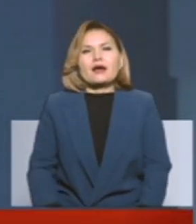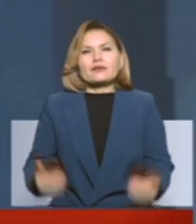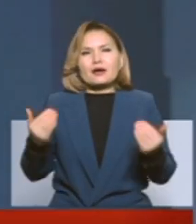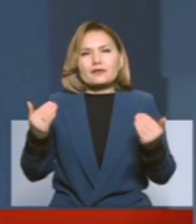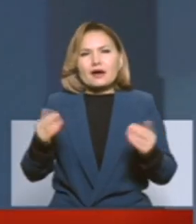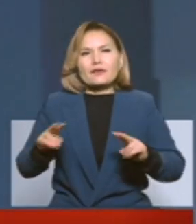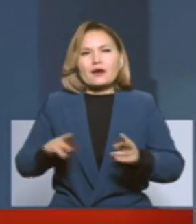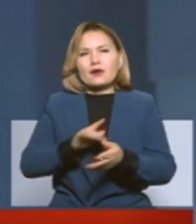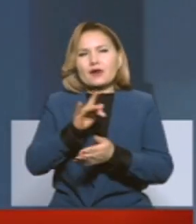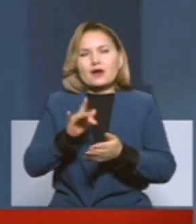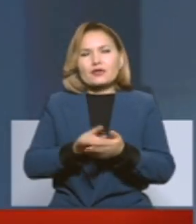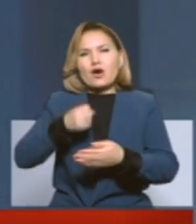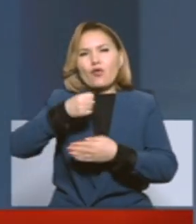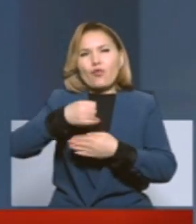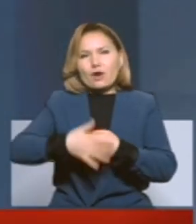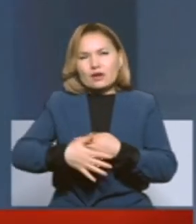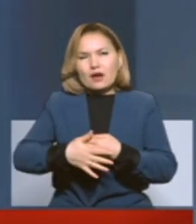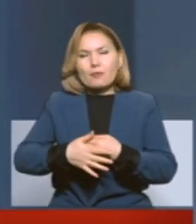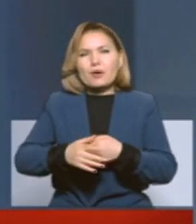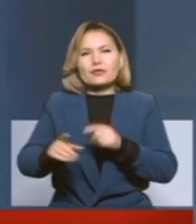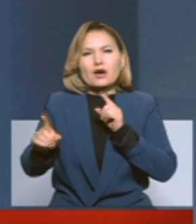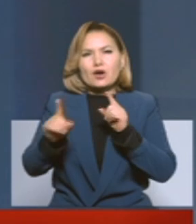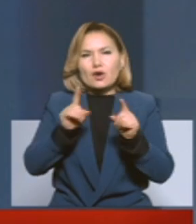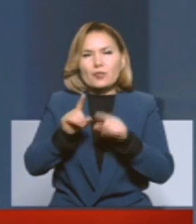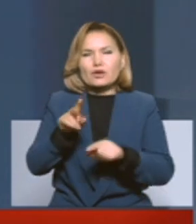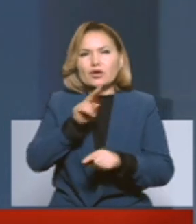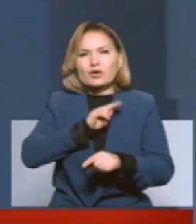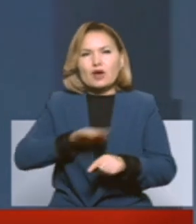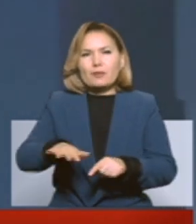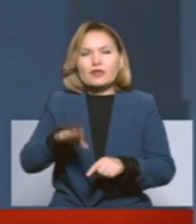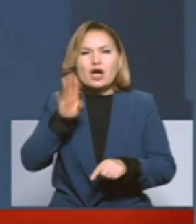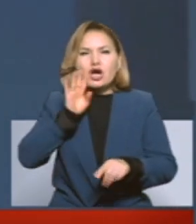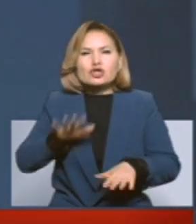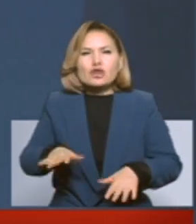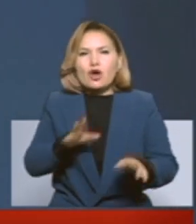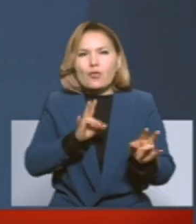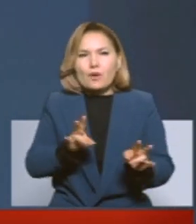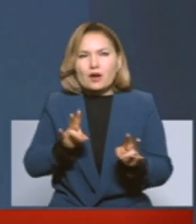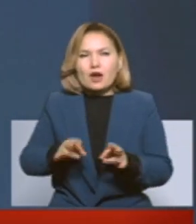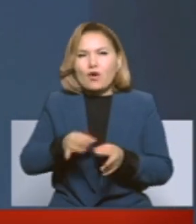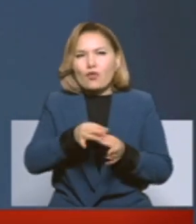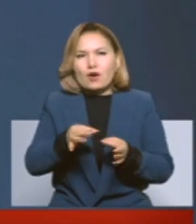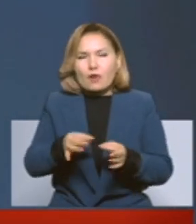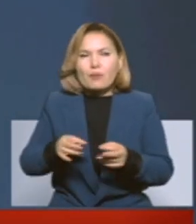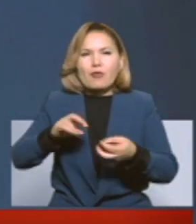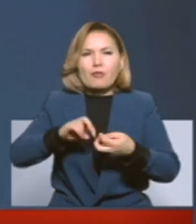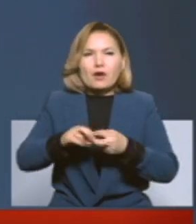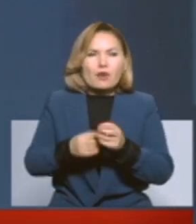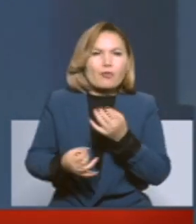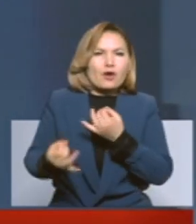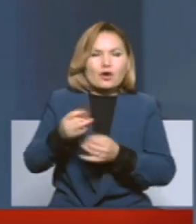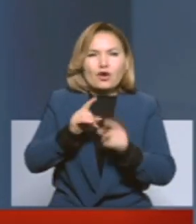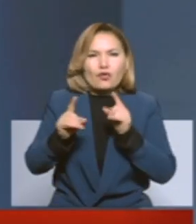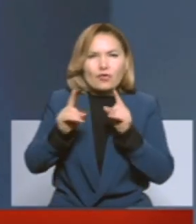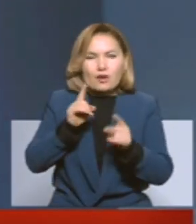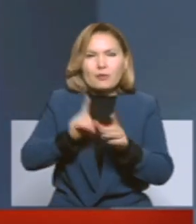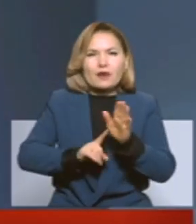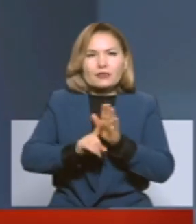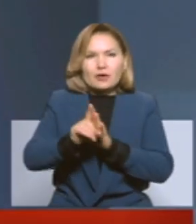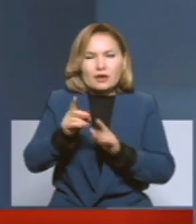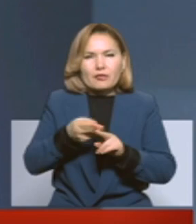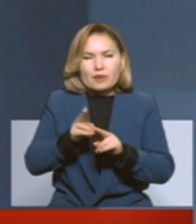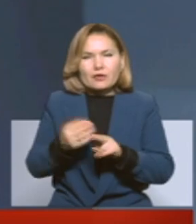Дәл қазір Астанадағы орталық коммуникациялар қызметінің алаңында су жайылған өңірлердің жағдайы туралы брифинг өтіп жатыр.